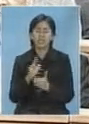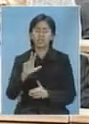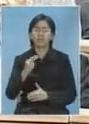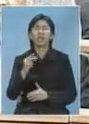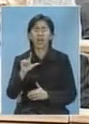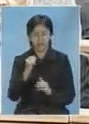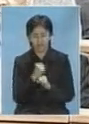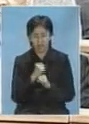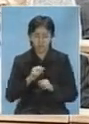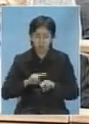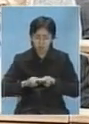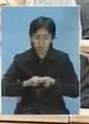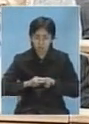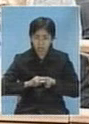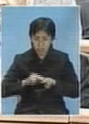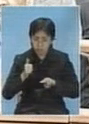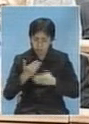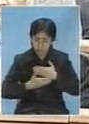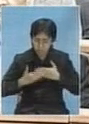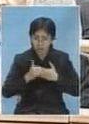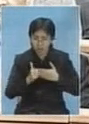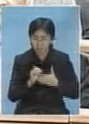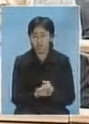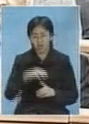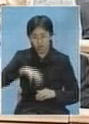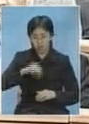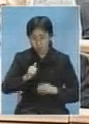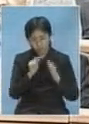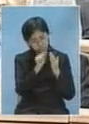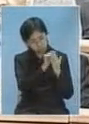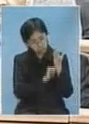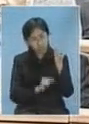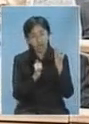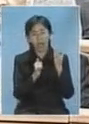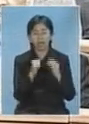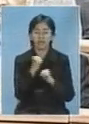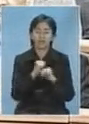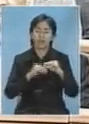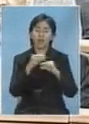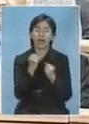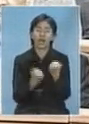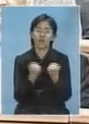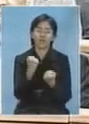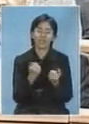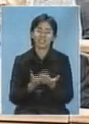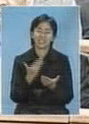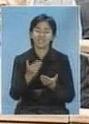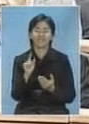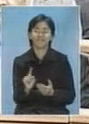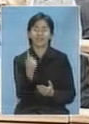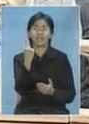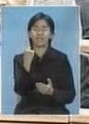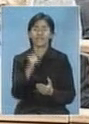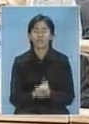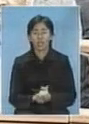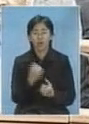ลกี่เส้นครับไม่ต่ำกว่า3เส้นในหัวเมืองใหญ่แต่เอาไปทำโครงการรถยนต์คันแรกครับ